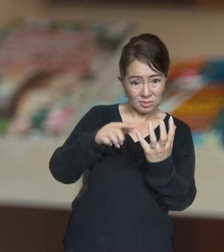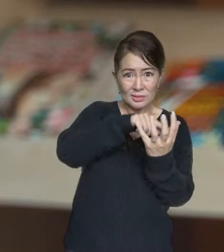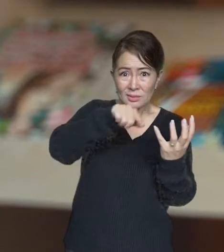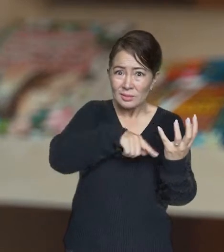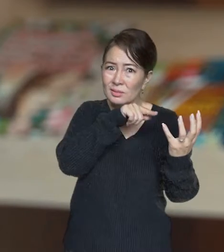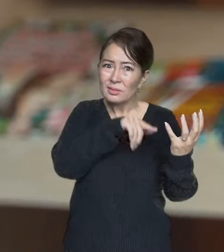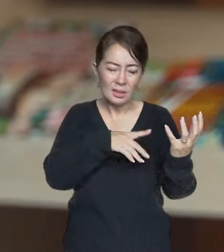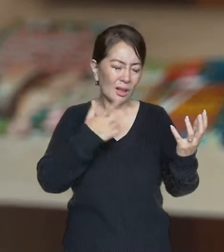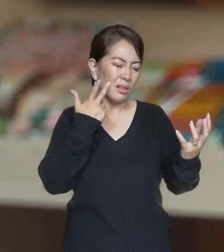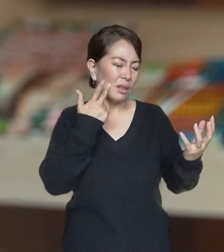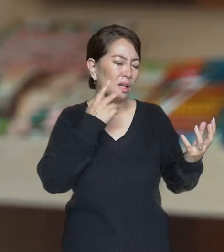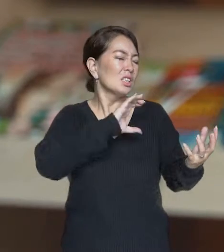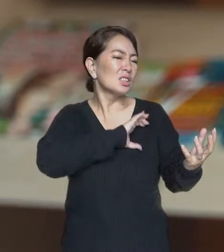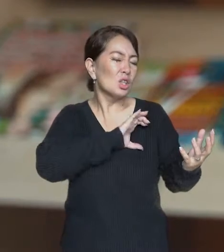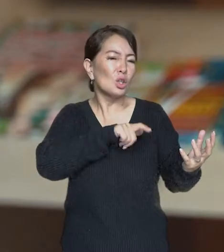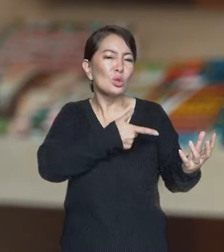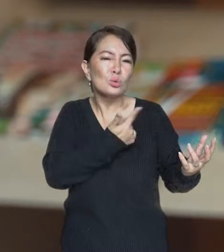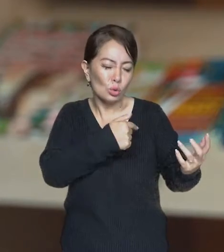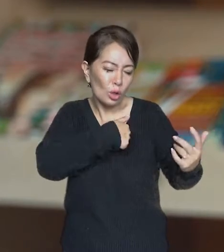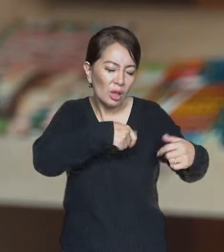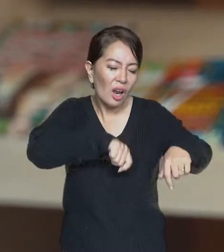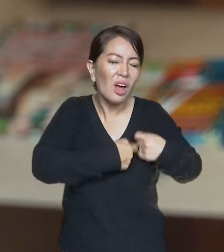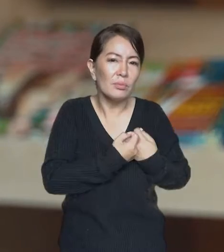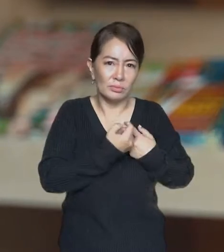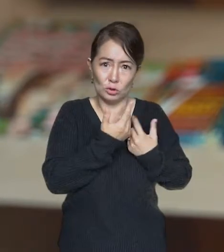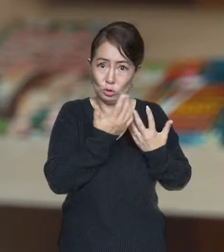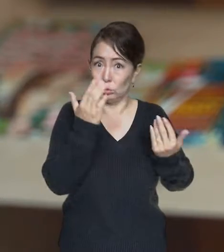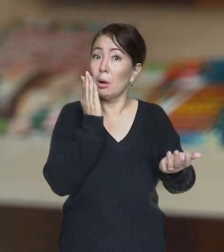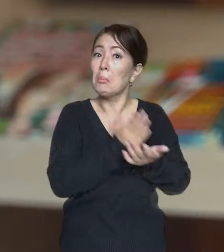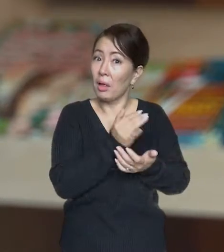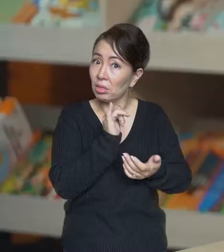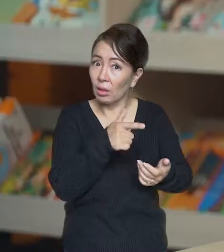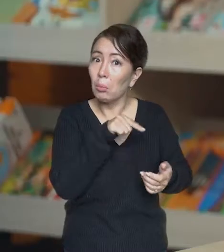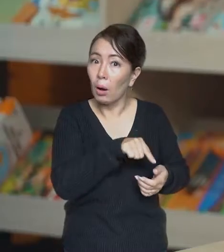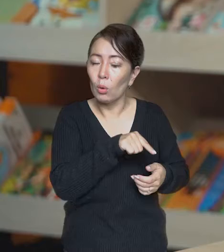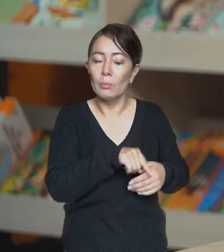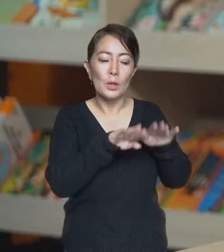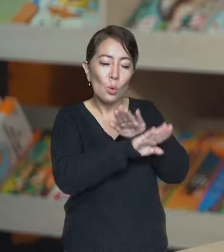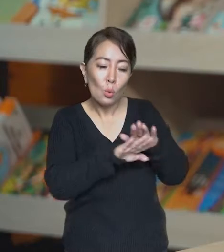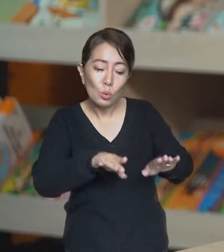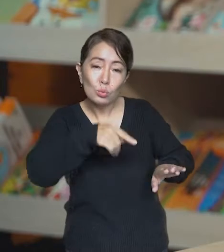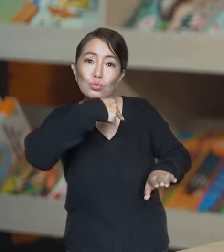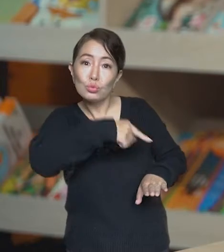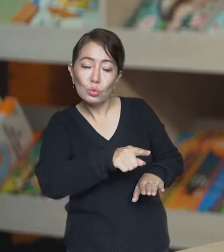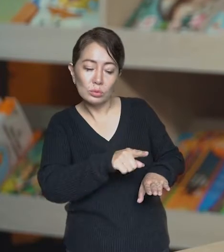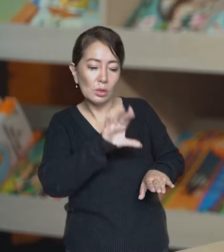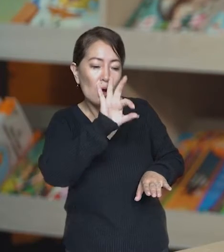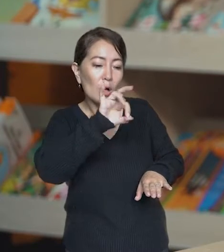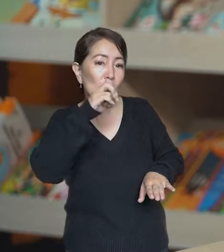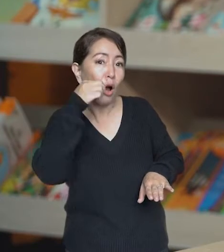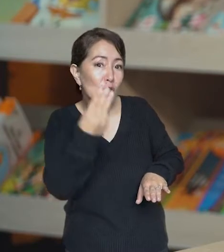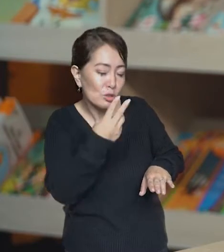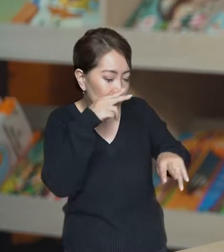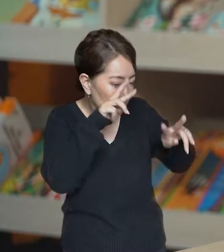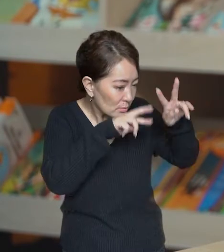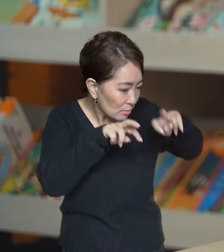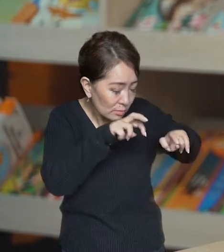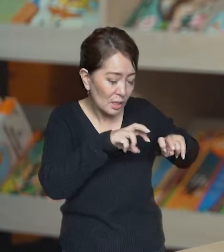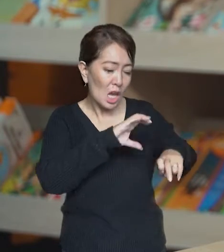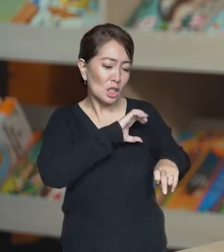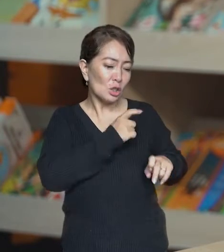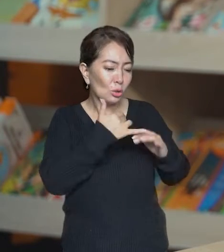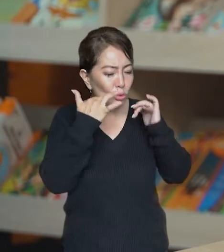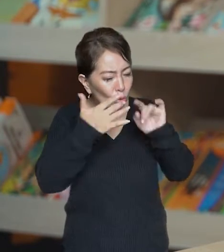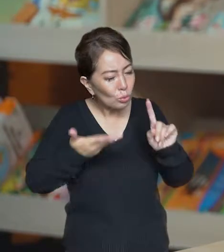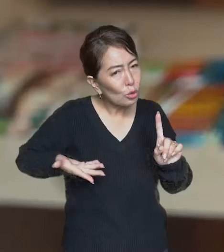хэмжээгээр тодорхой хэмжээгээр сэтгэл зүйн гинтэл авсан байдаг. Хүүхдүүдийг оншлох, хүүхдүүдийг сэтгэл